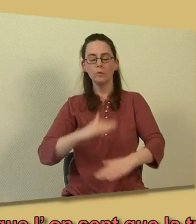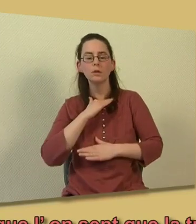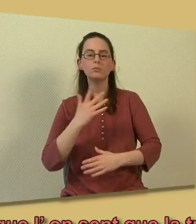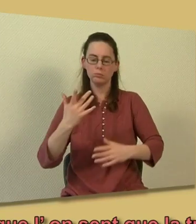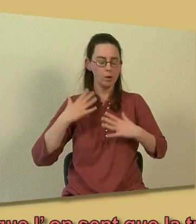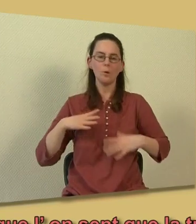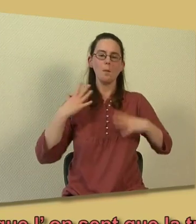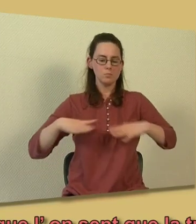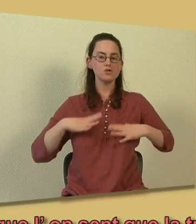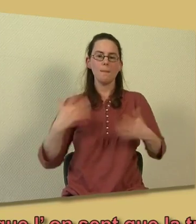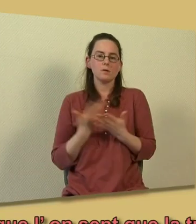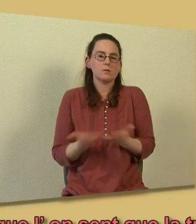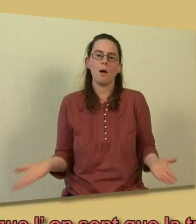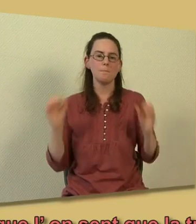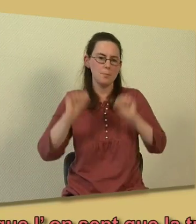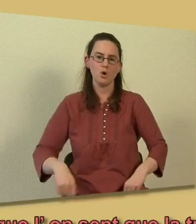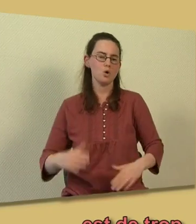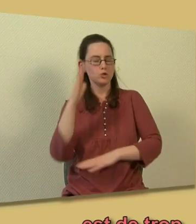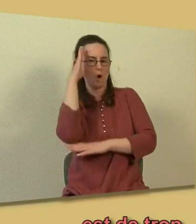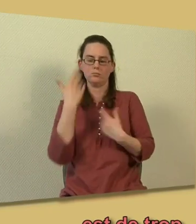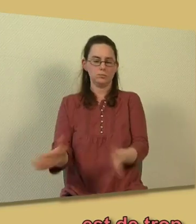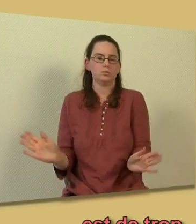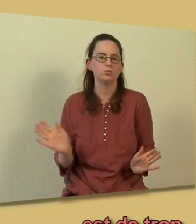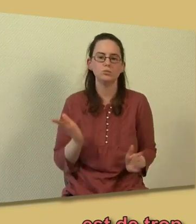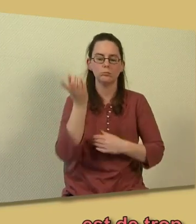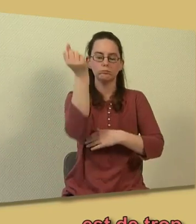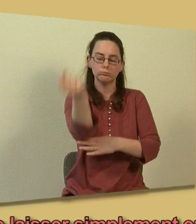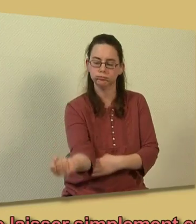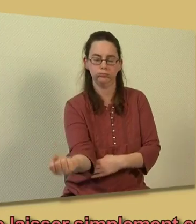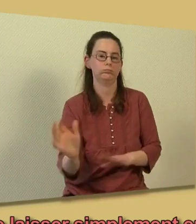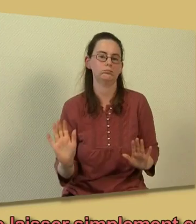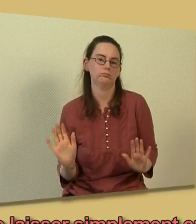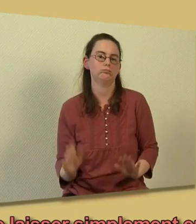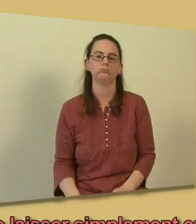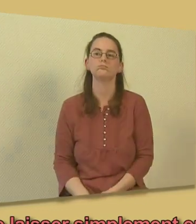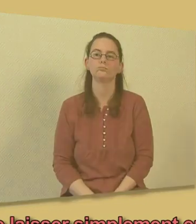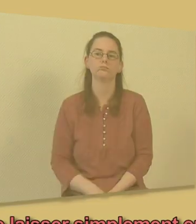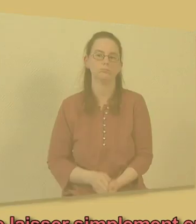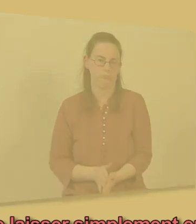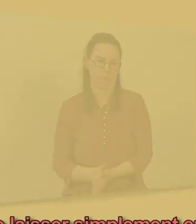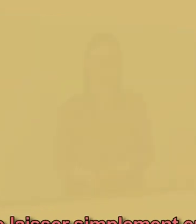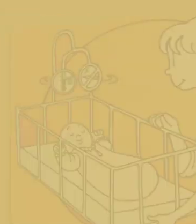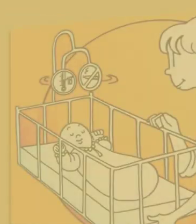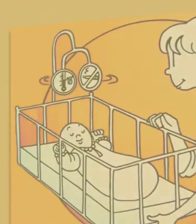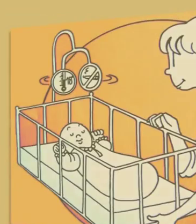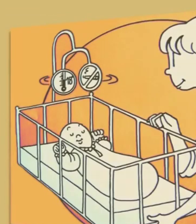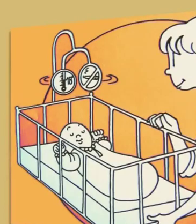Ou s'il fait trop chaud et qu'on sent que la turbulette est de trop, le laisser simplement en pyjama.